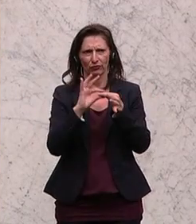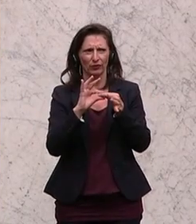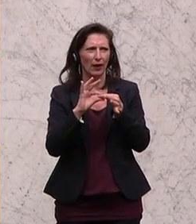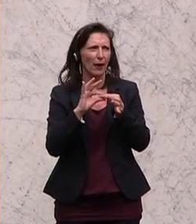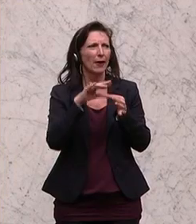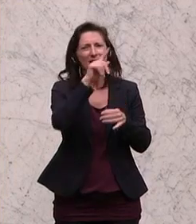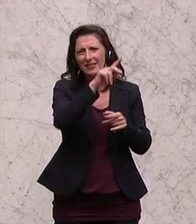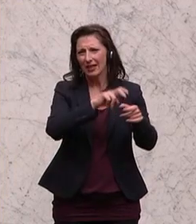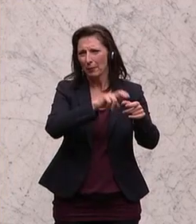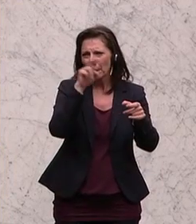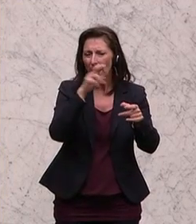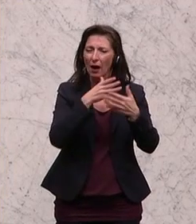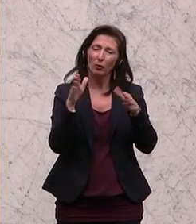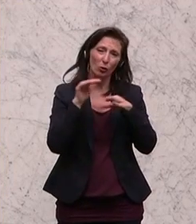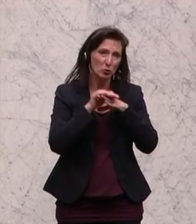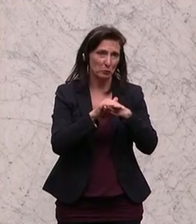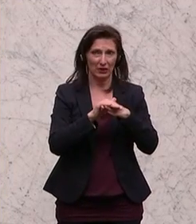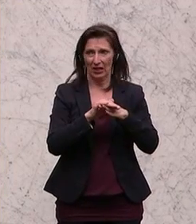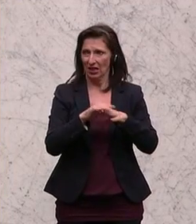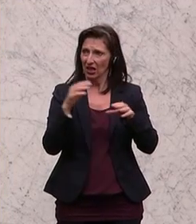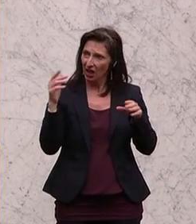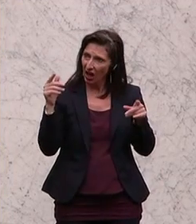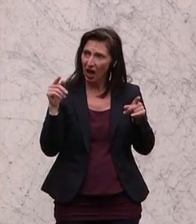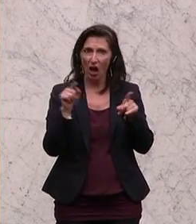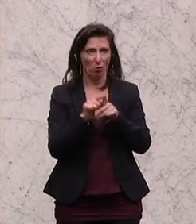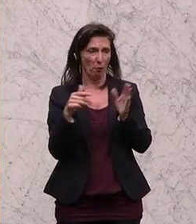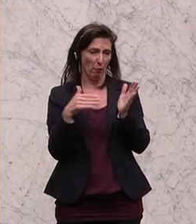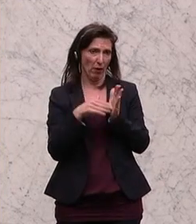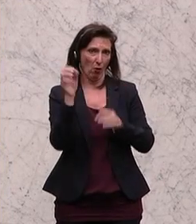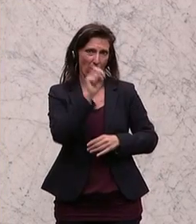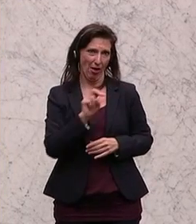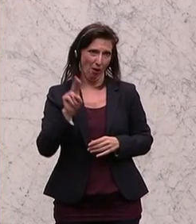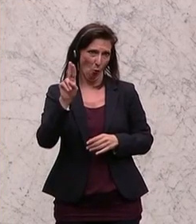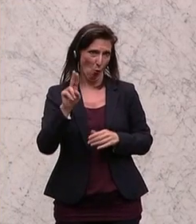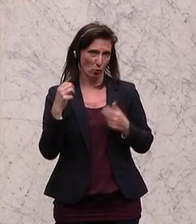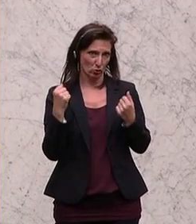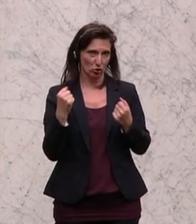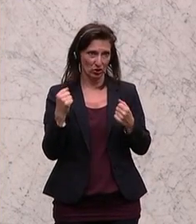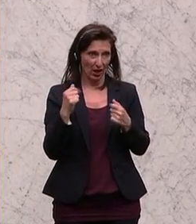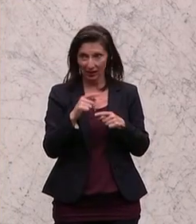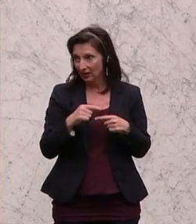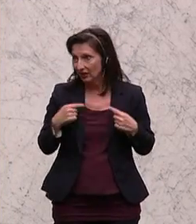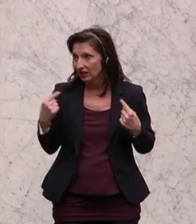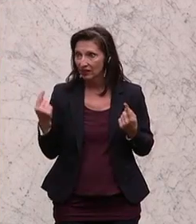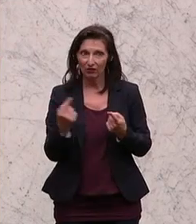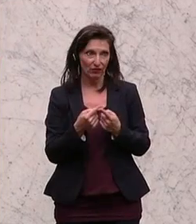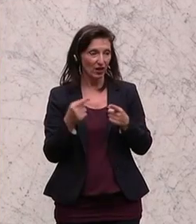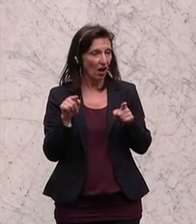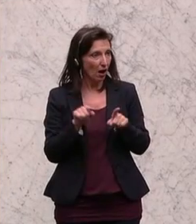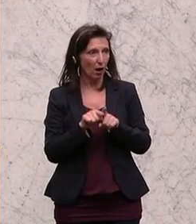Brexits, die Briten sind ebenso auf eine starke EU angewiesen, wie auch wir ein stabiles und